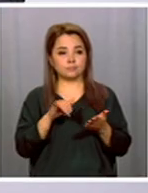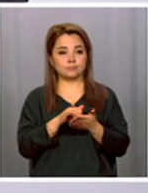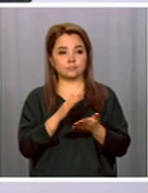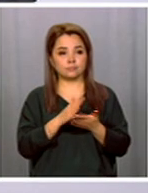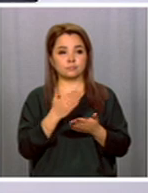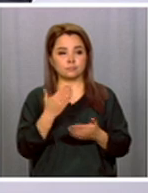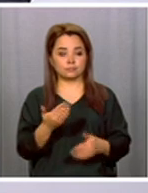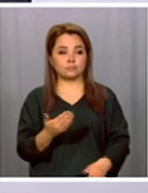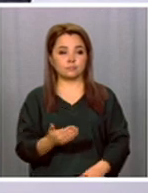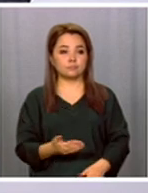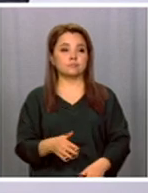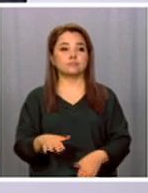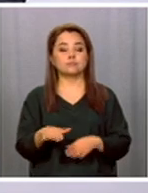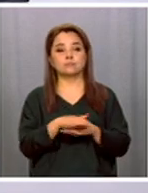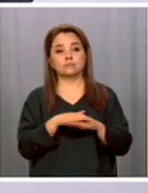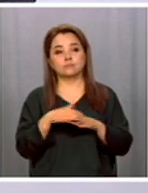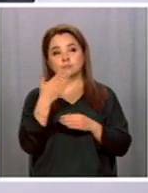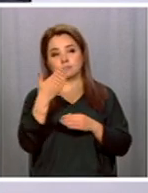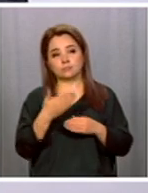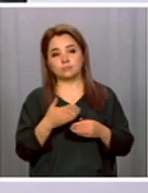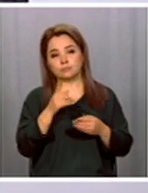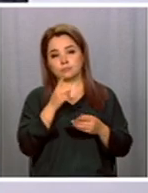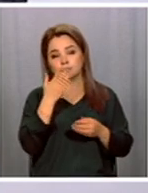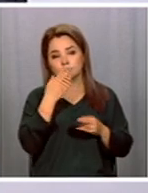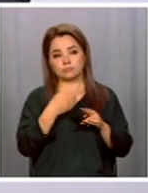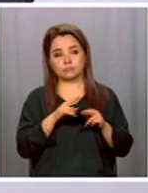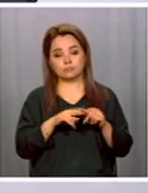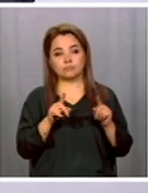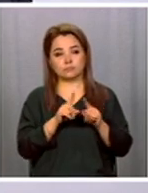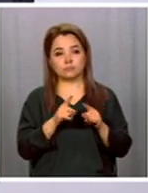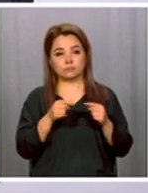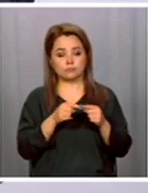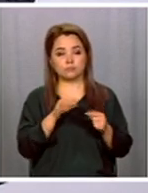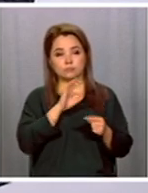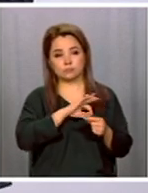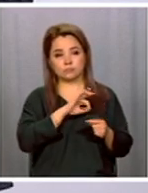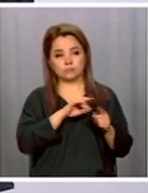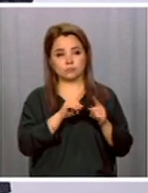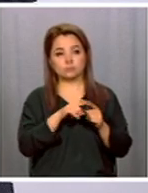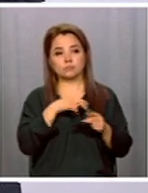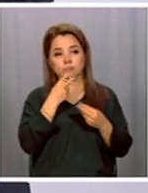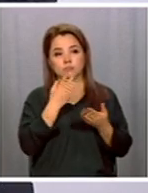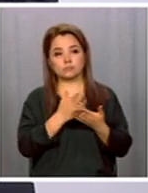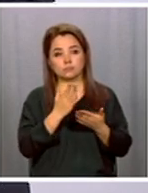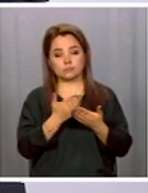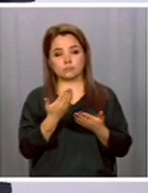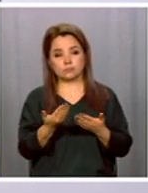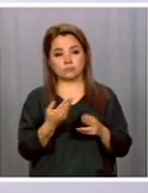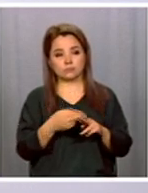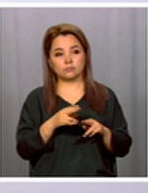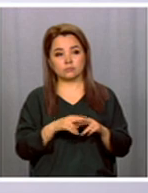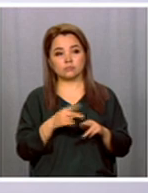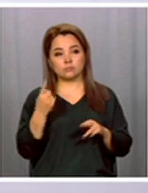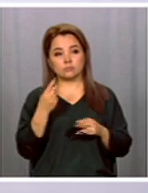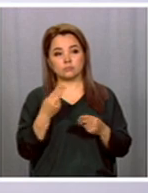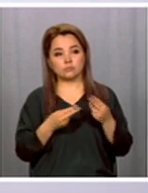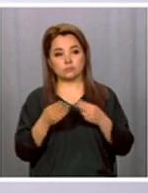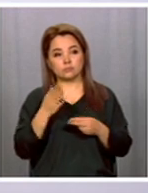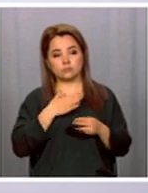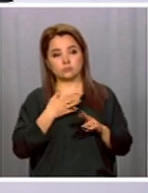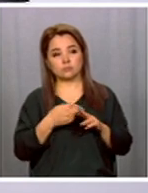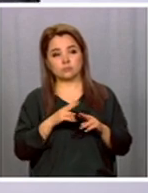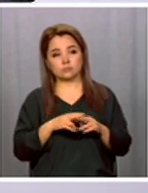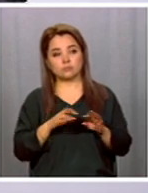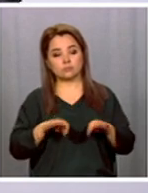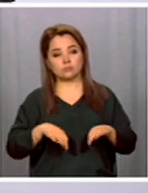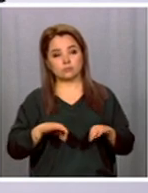Жазық айнаның және ойыс айналардың қолданылуына назар аударайық. Байқасаңыздар, бірінші сөретте бізде